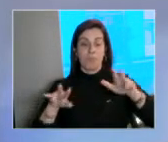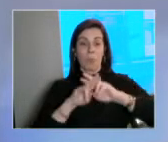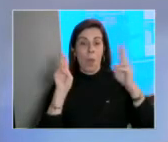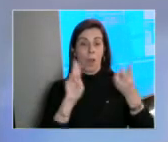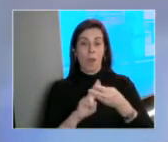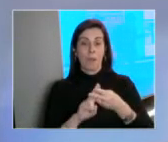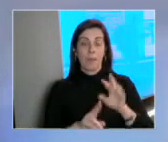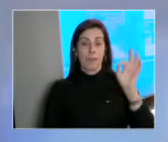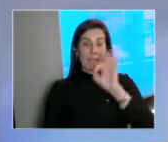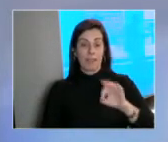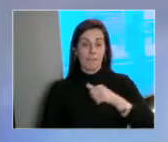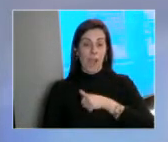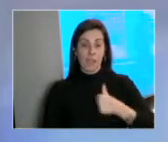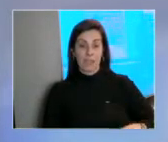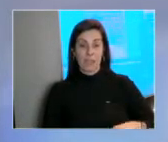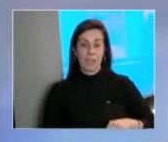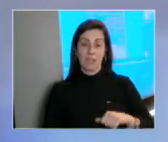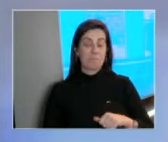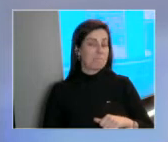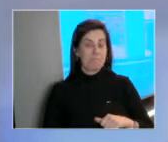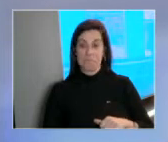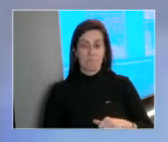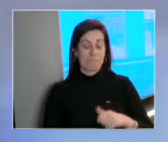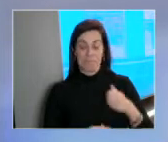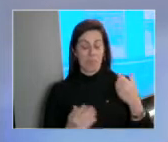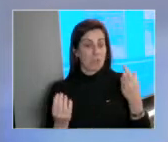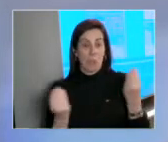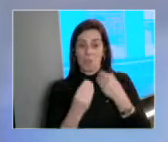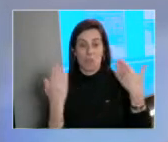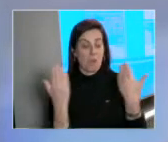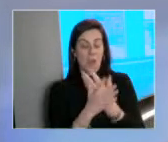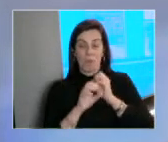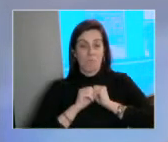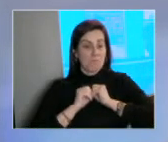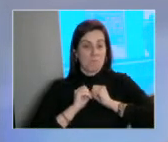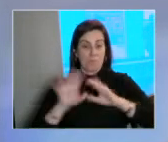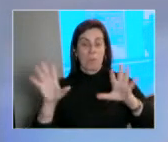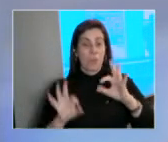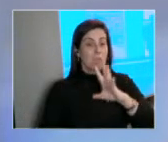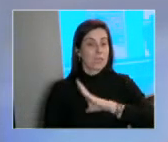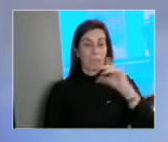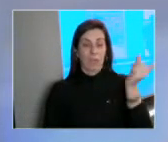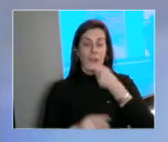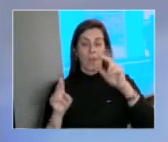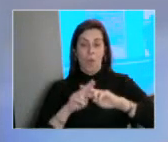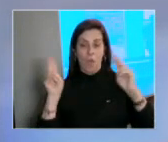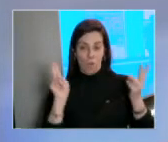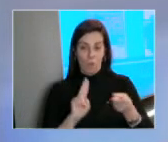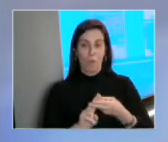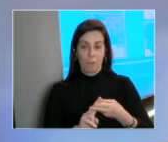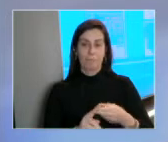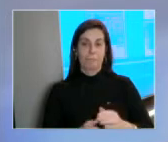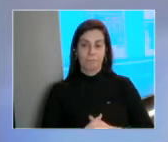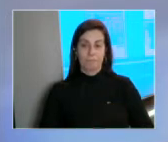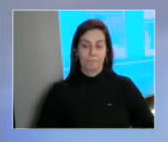כן, נגיף הקורונה, שאף אחד לא ידע על קיומו עד לפני כמה ימים, מאיים פה ממש על כל